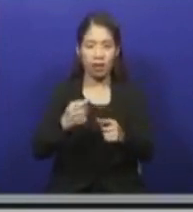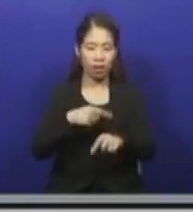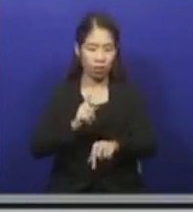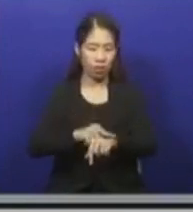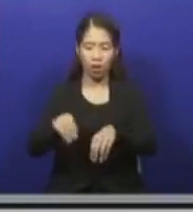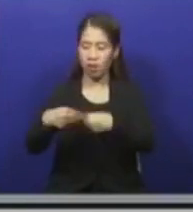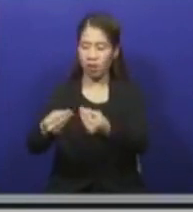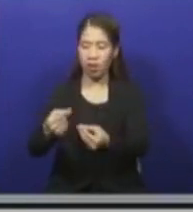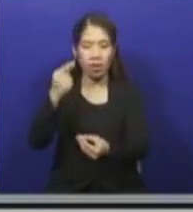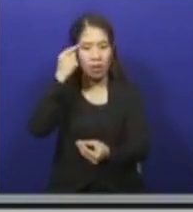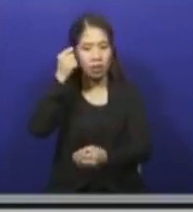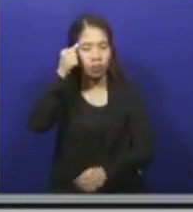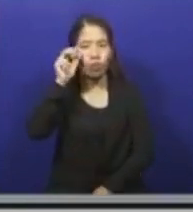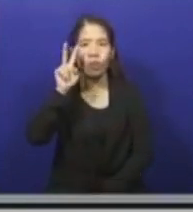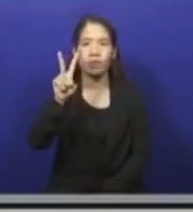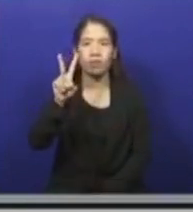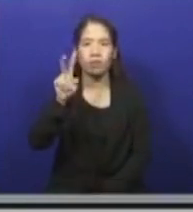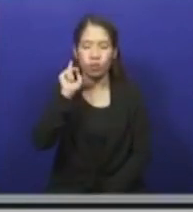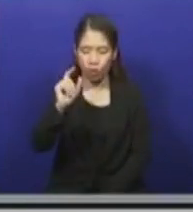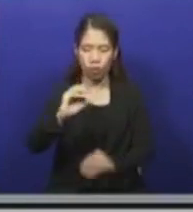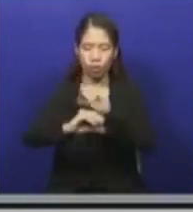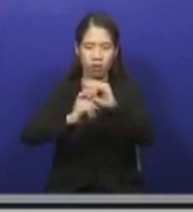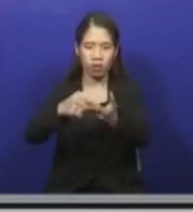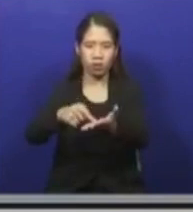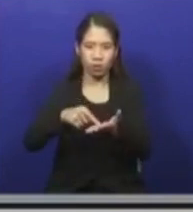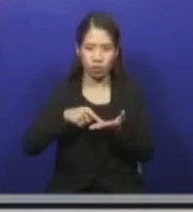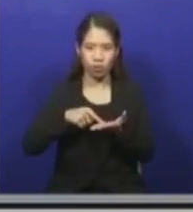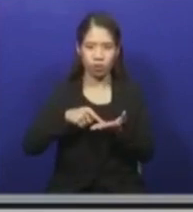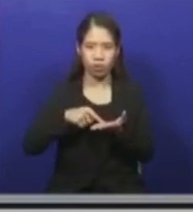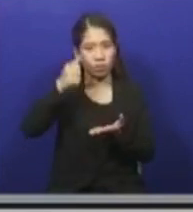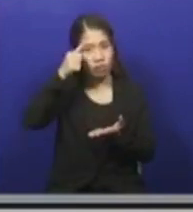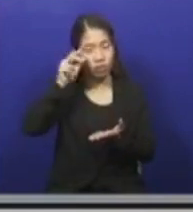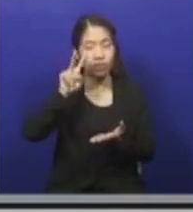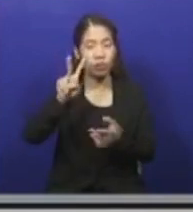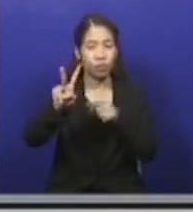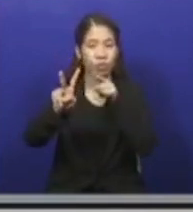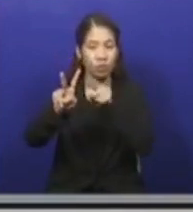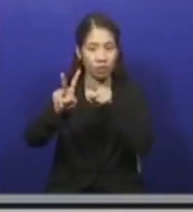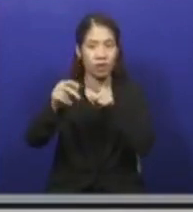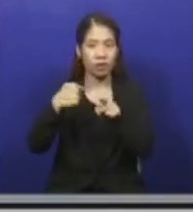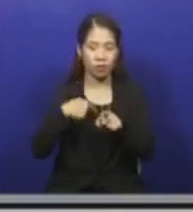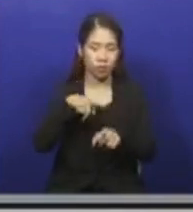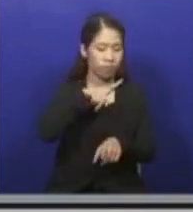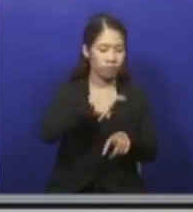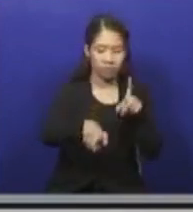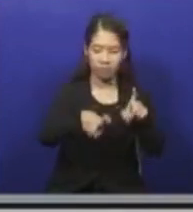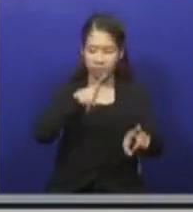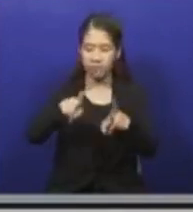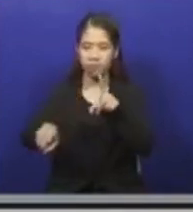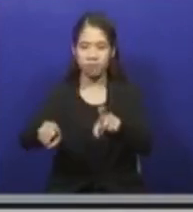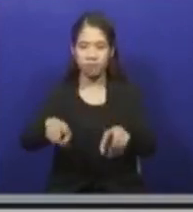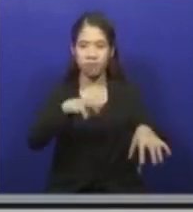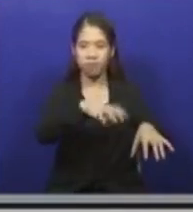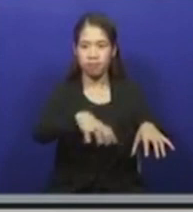การ2วันครับ2วันนี่คือตัวเลขที่ผมลงไปสอบถามมาเป็น10หน่วยง